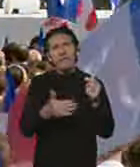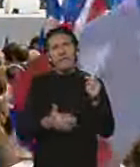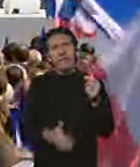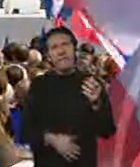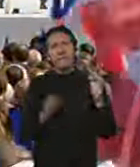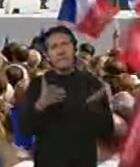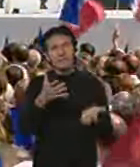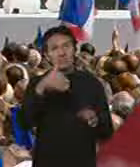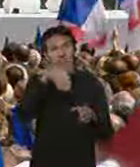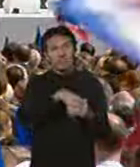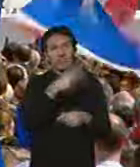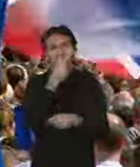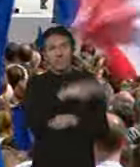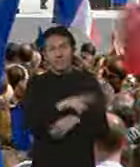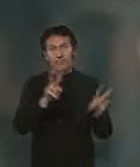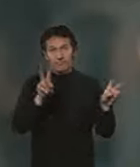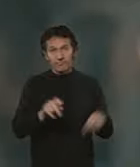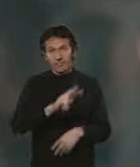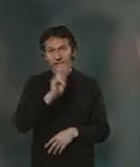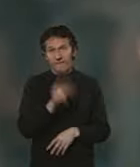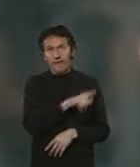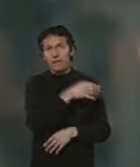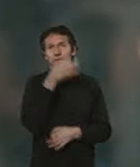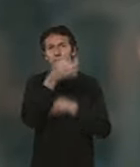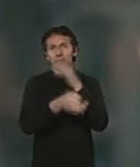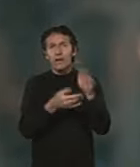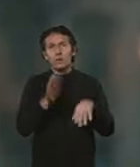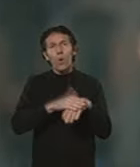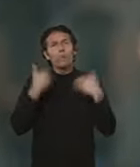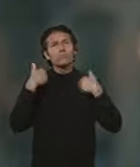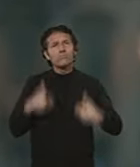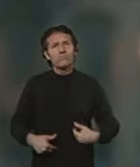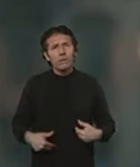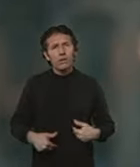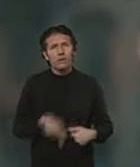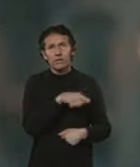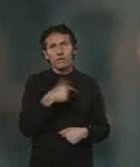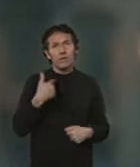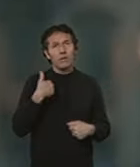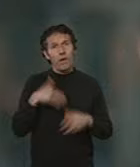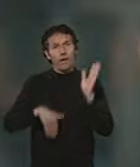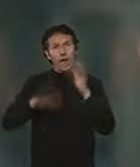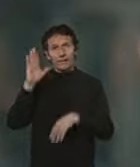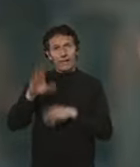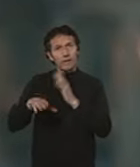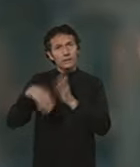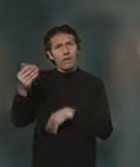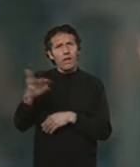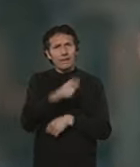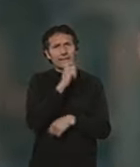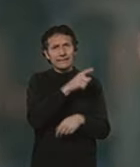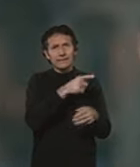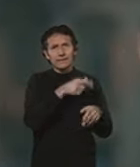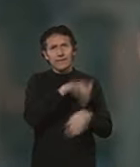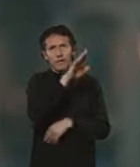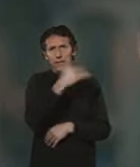d'ailleurs préciser que son expression est curieuse quand il parle de moi candidat sortant il n'est pas encore candidat